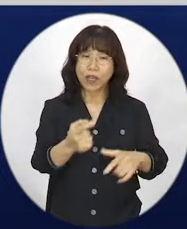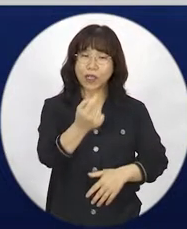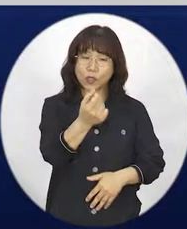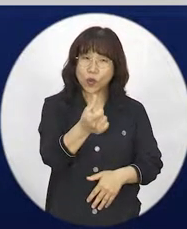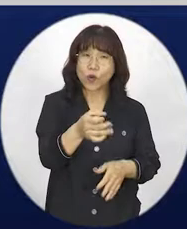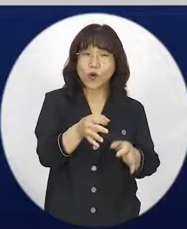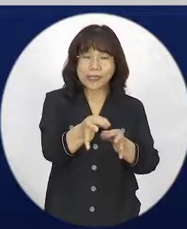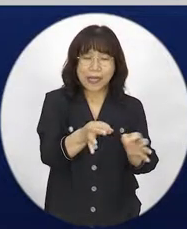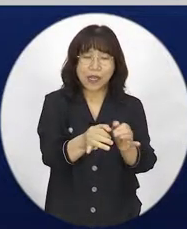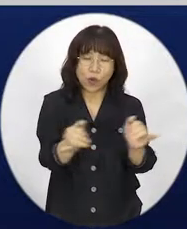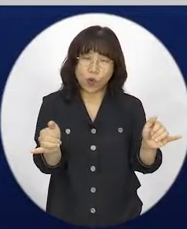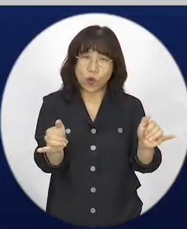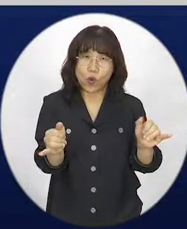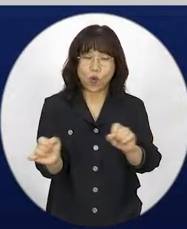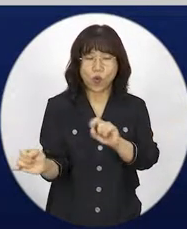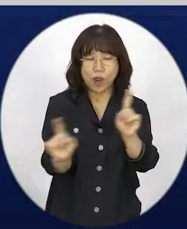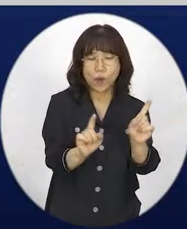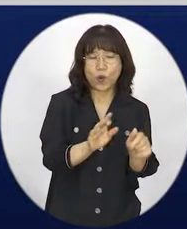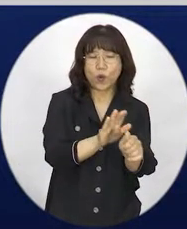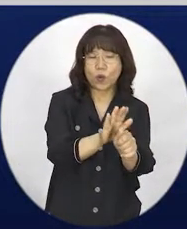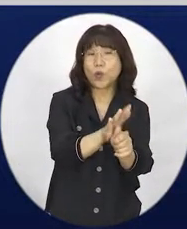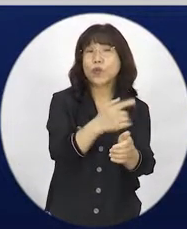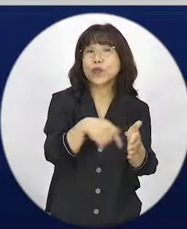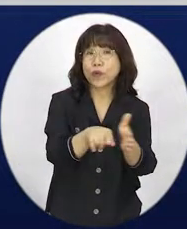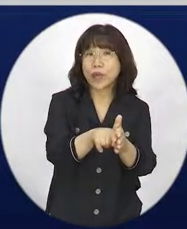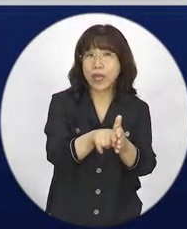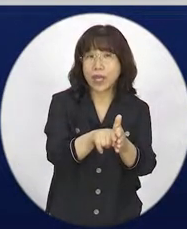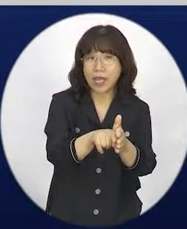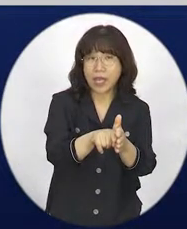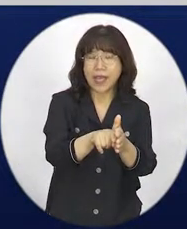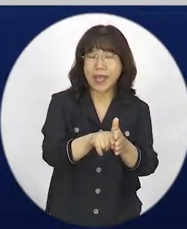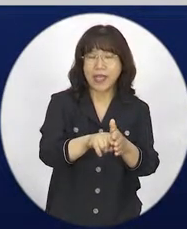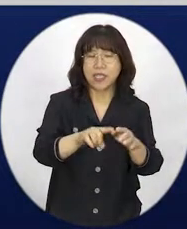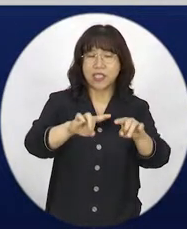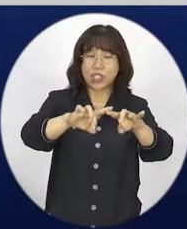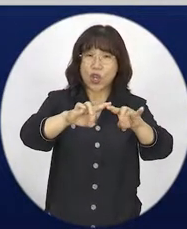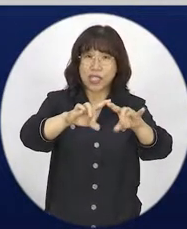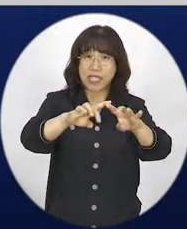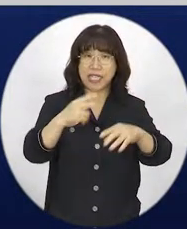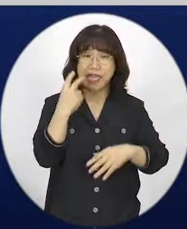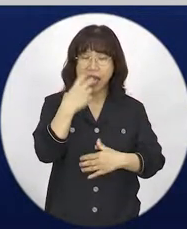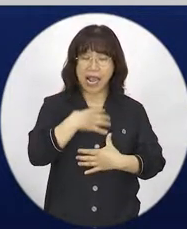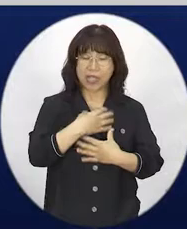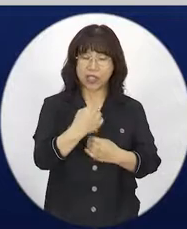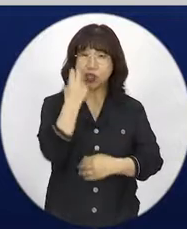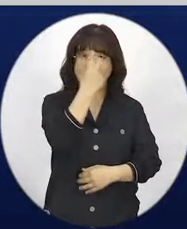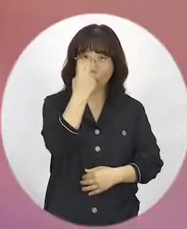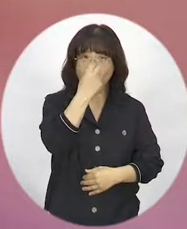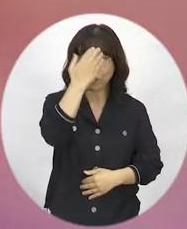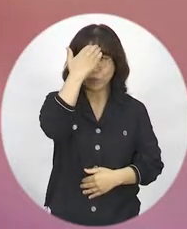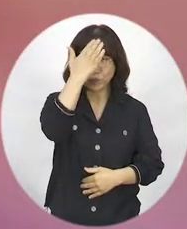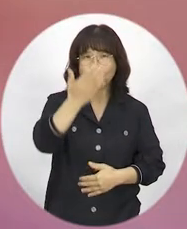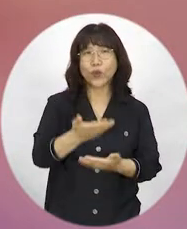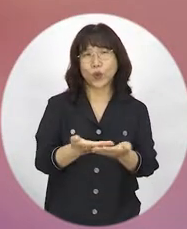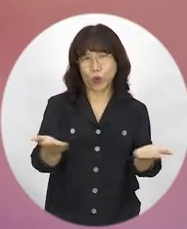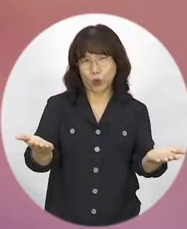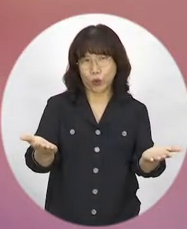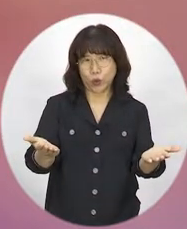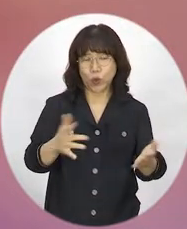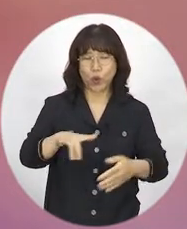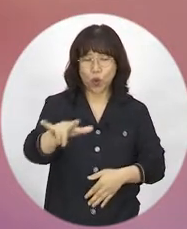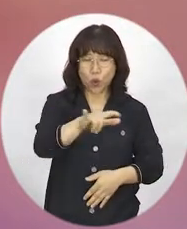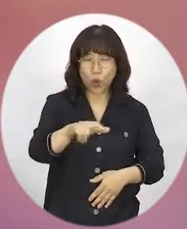강서구가 소상공인의 일상 회복을 돕기 위해 무료 전기 안전점검을 실시합니다. 이번 무료